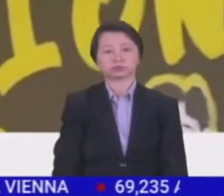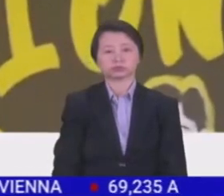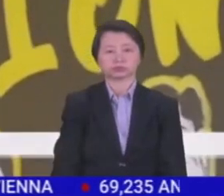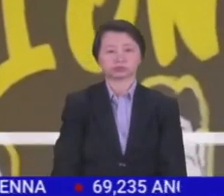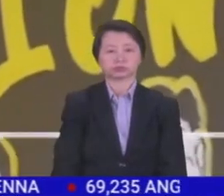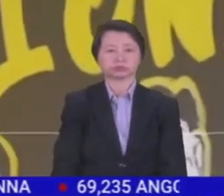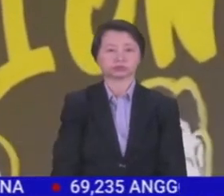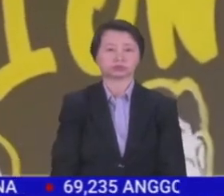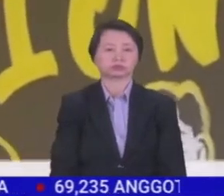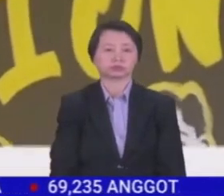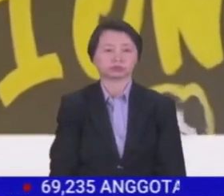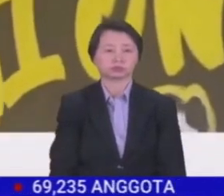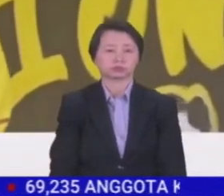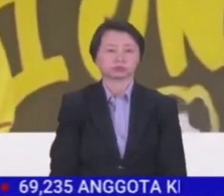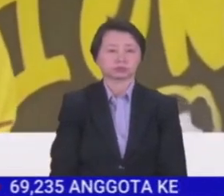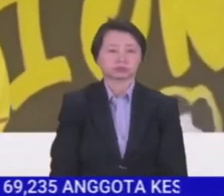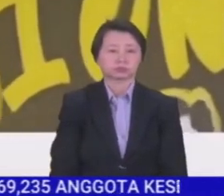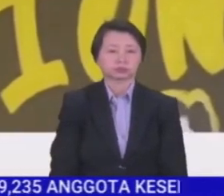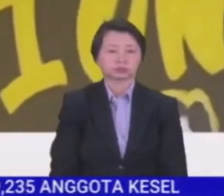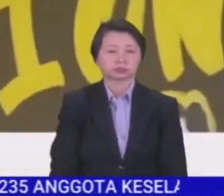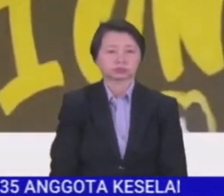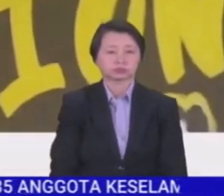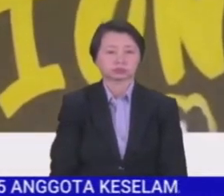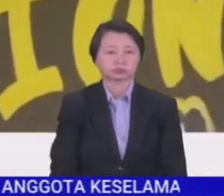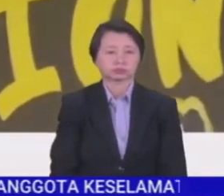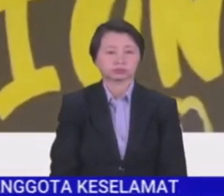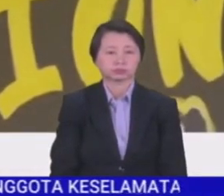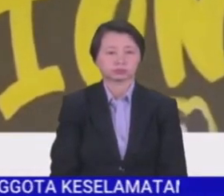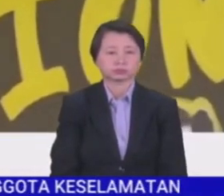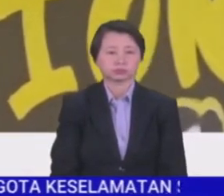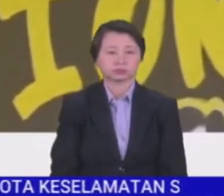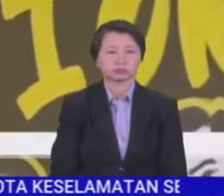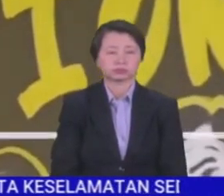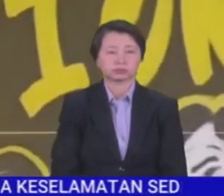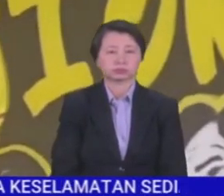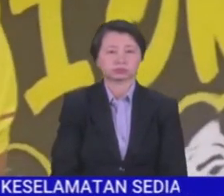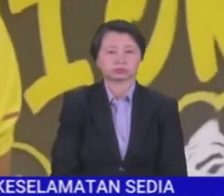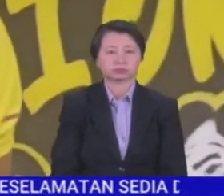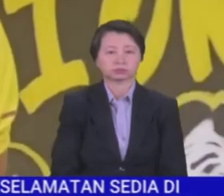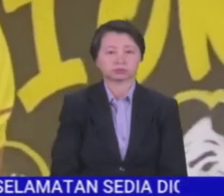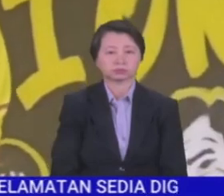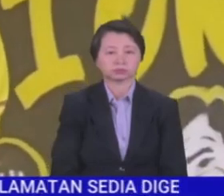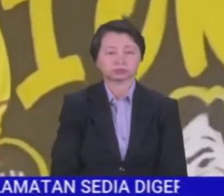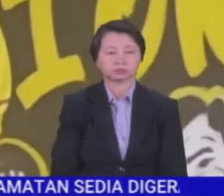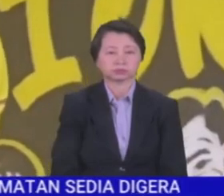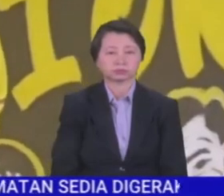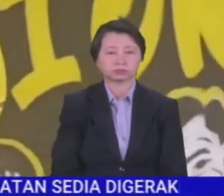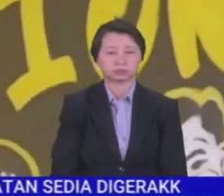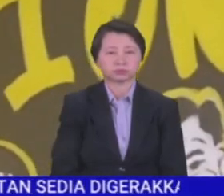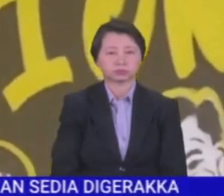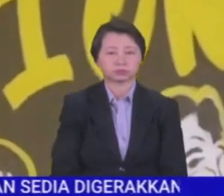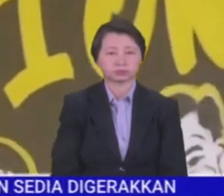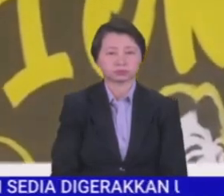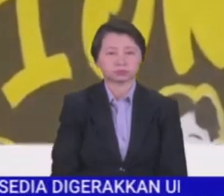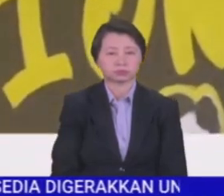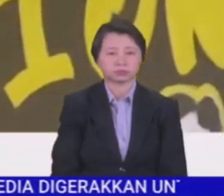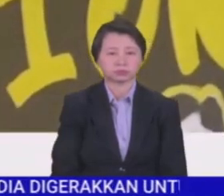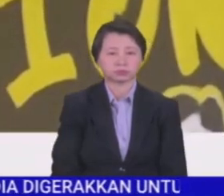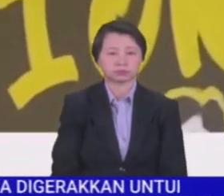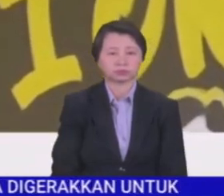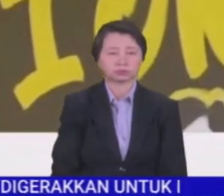Sebab kita pernah bermain sekali di tempat awal dan tewas 4-3, jadi untuk Piala Malaysia